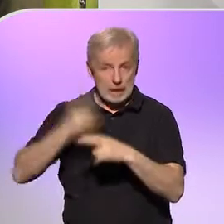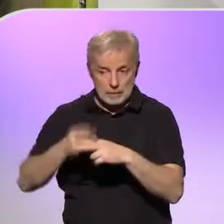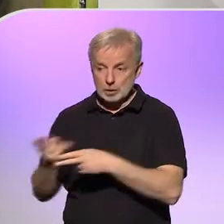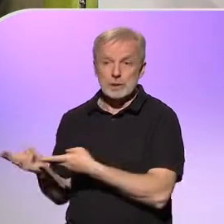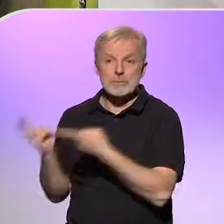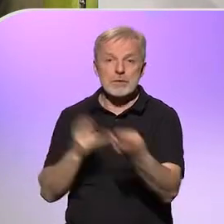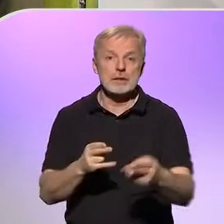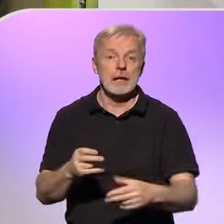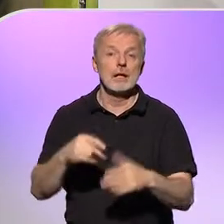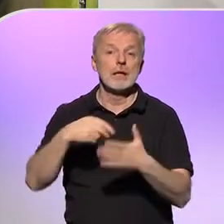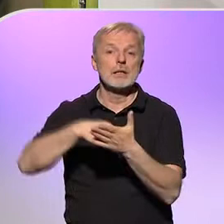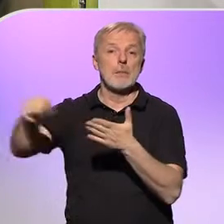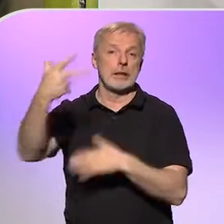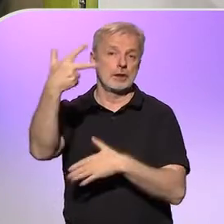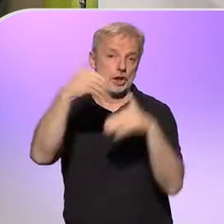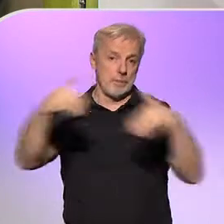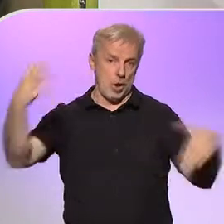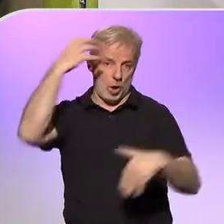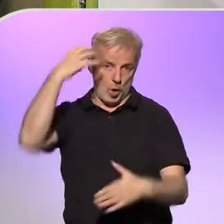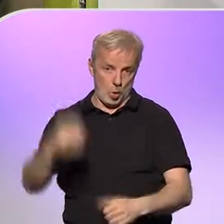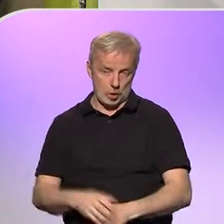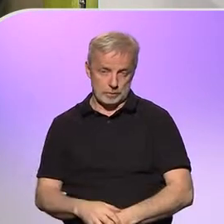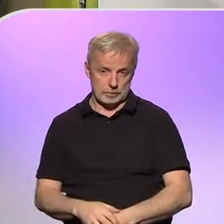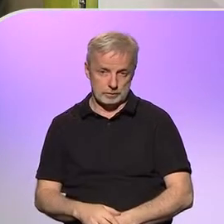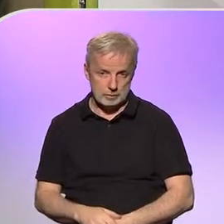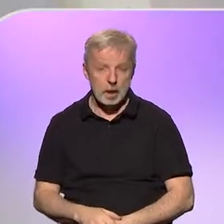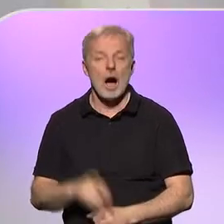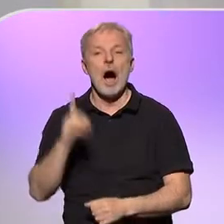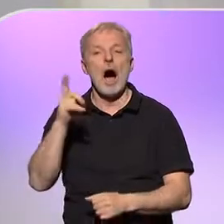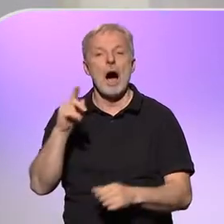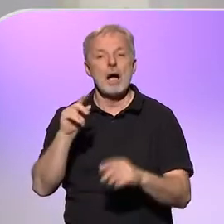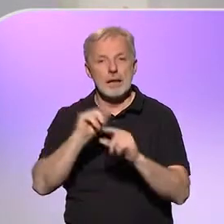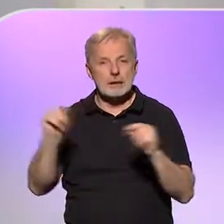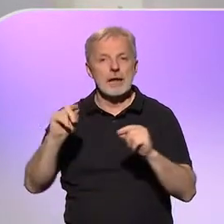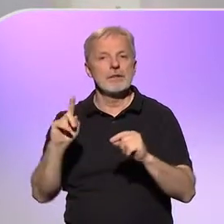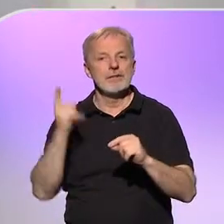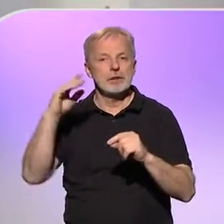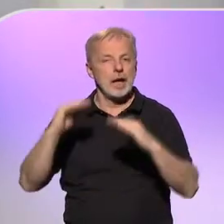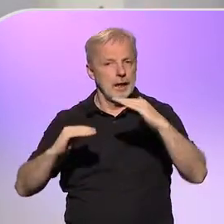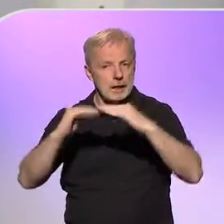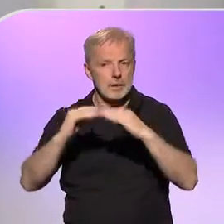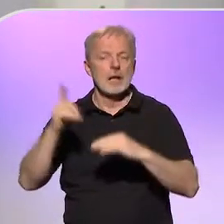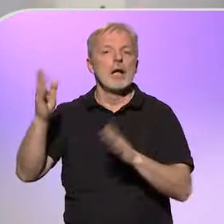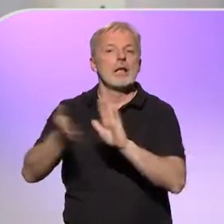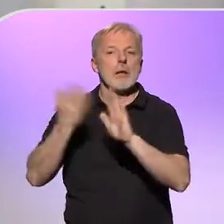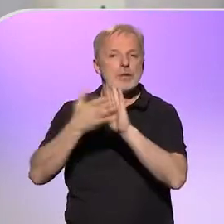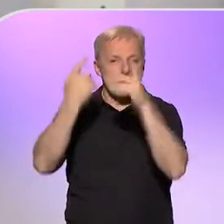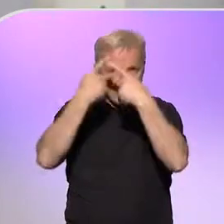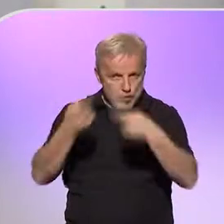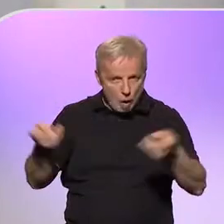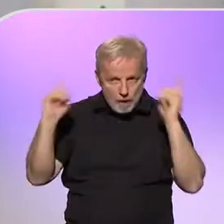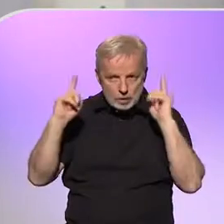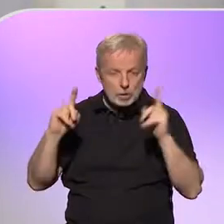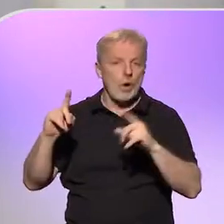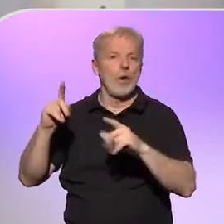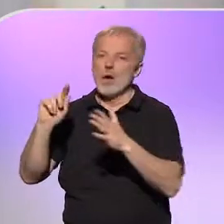tam má drahou lékařskou péči a podle toho se nastavit výše limitů. Když pojedete na Slovensko, tak to nebude potřeba tolik šponovat. Když